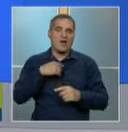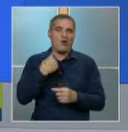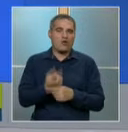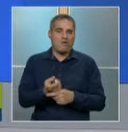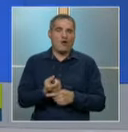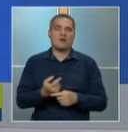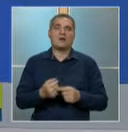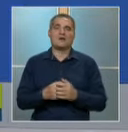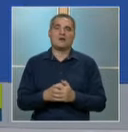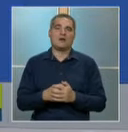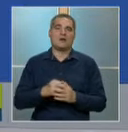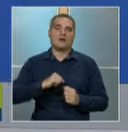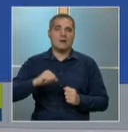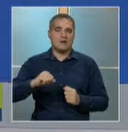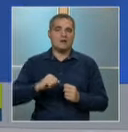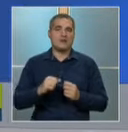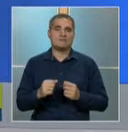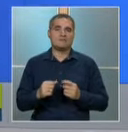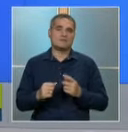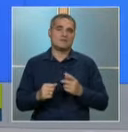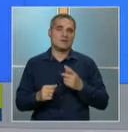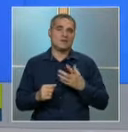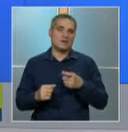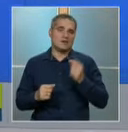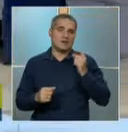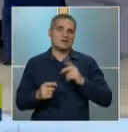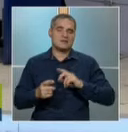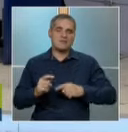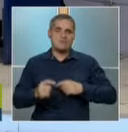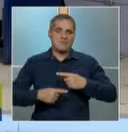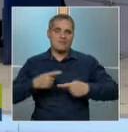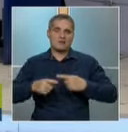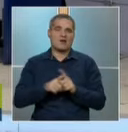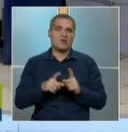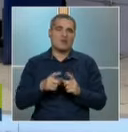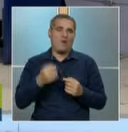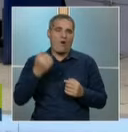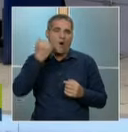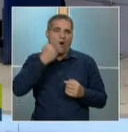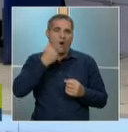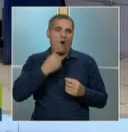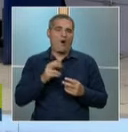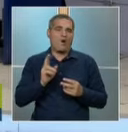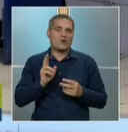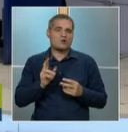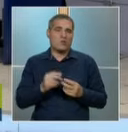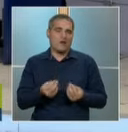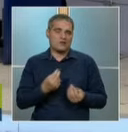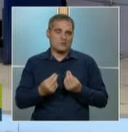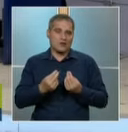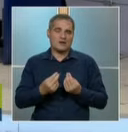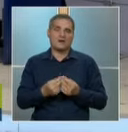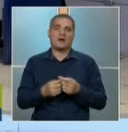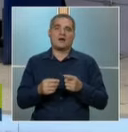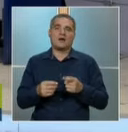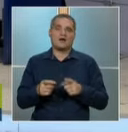че, нали, схващате идеята. Се превръщаме в консуматори. Да, и се превръщаме в консуматори и това е изцяло наша вината,